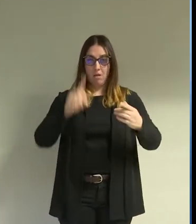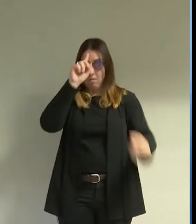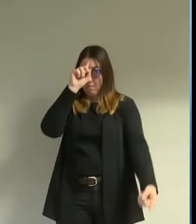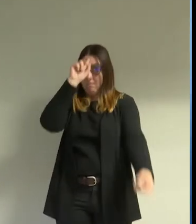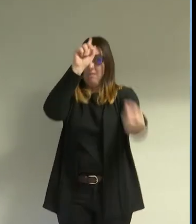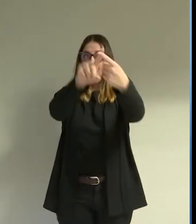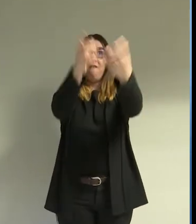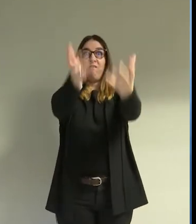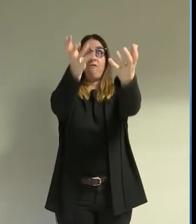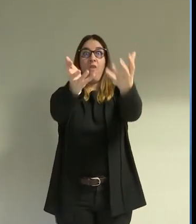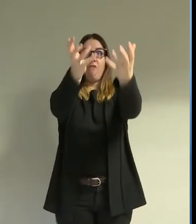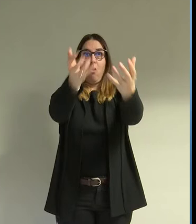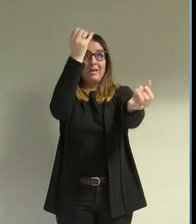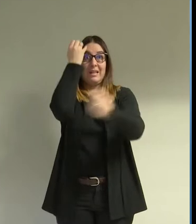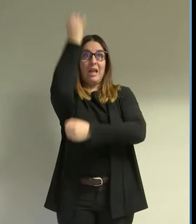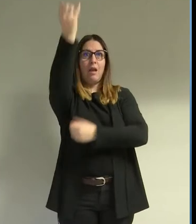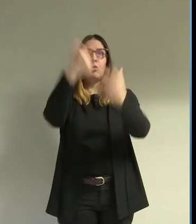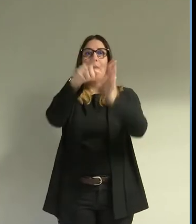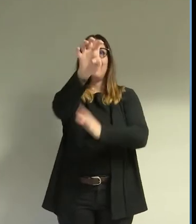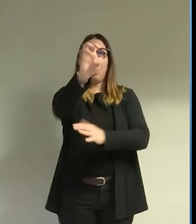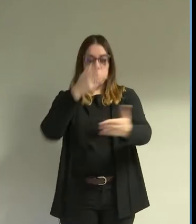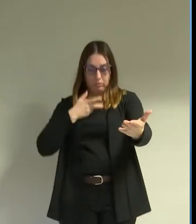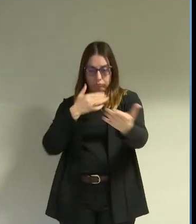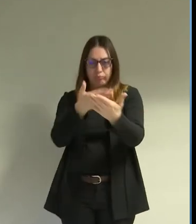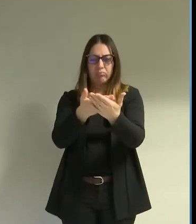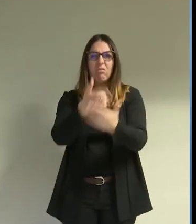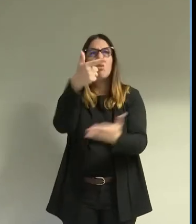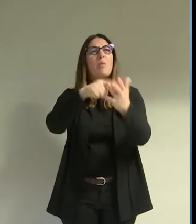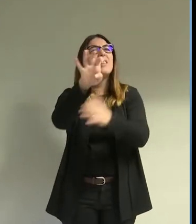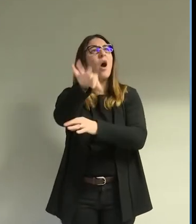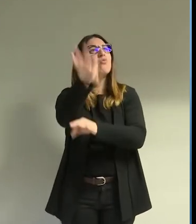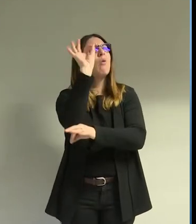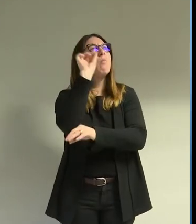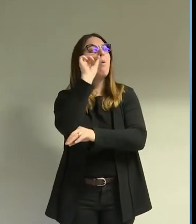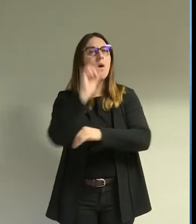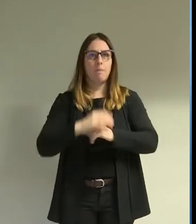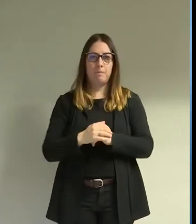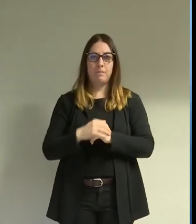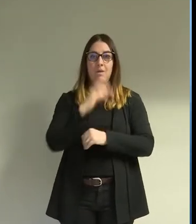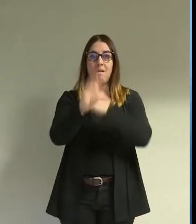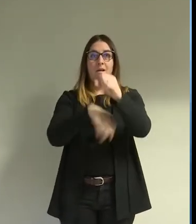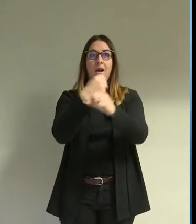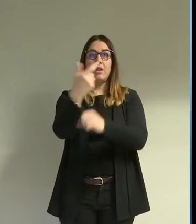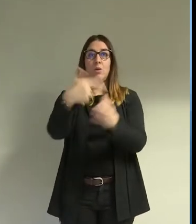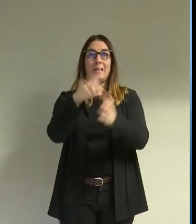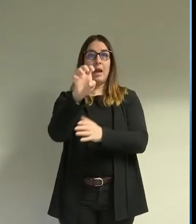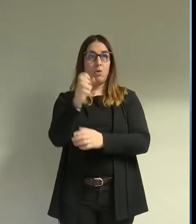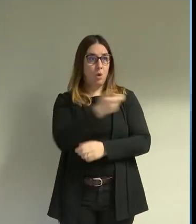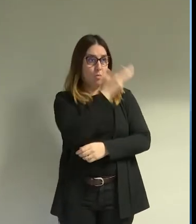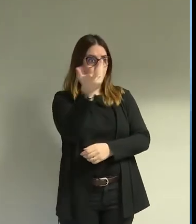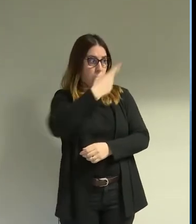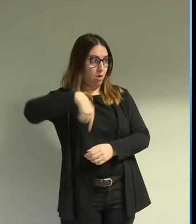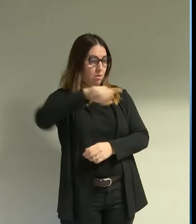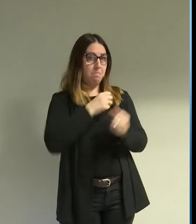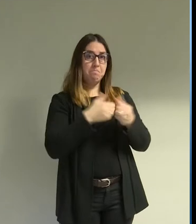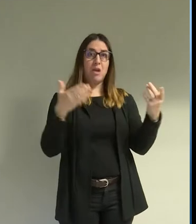désirable à l'échéance 2040 pourquoi 2040 parce qu'en 2040 la plupart d'entre nous dans cette assemblée je